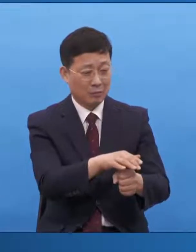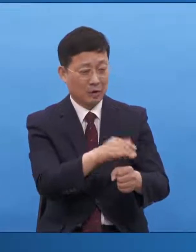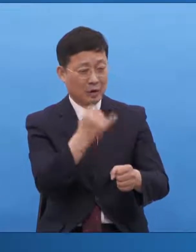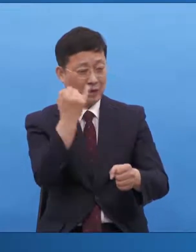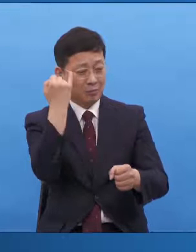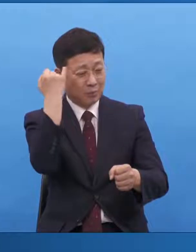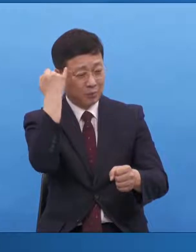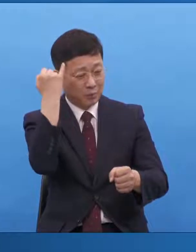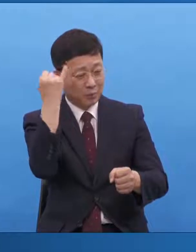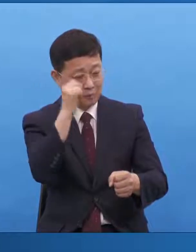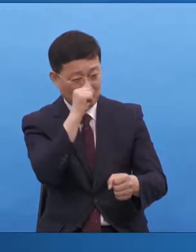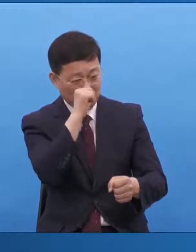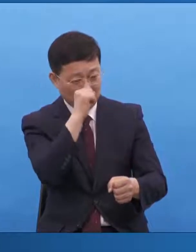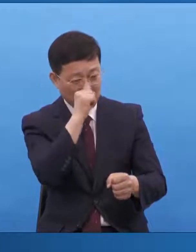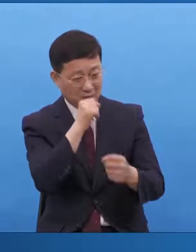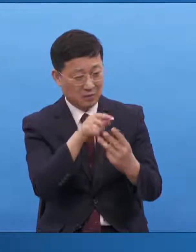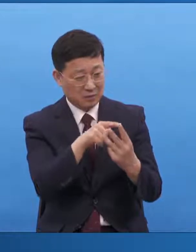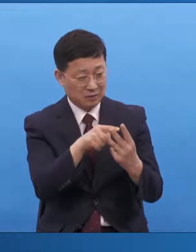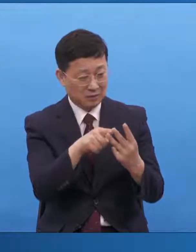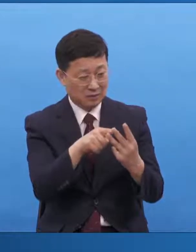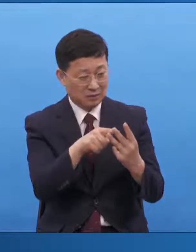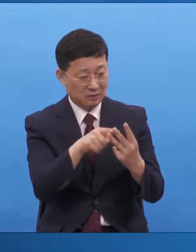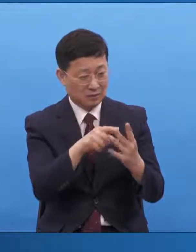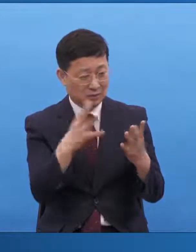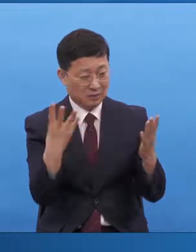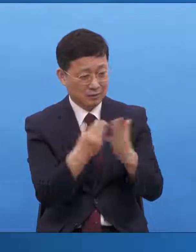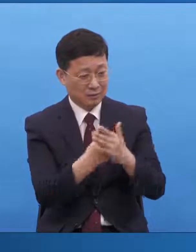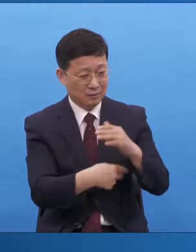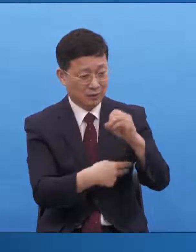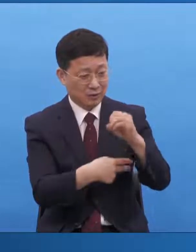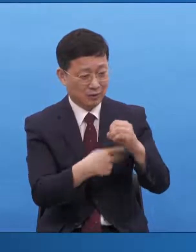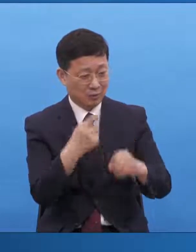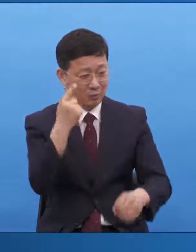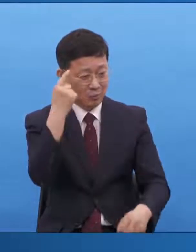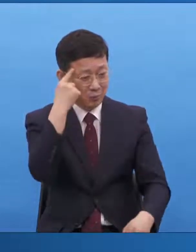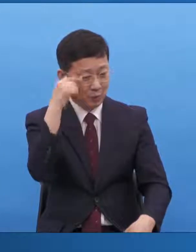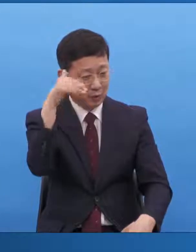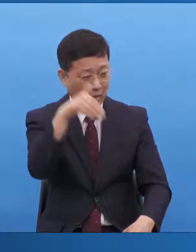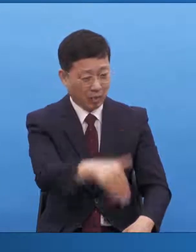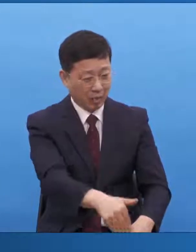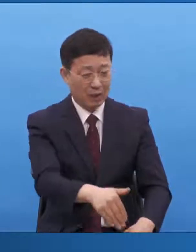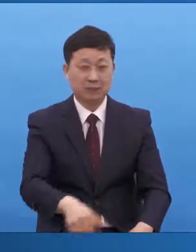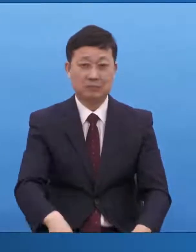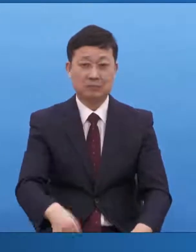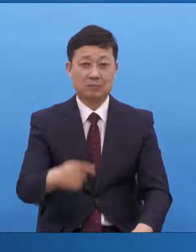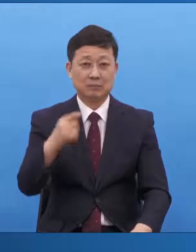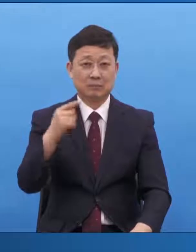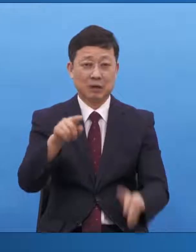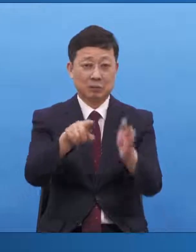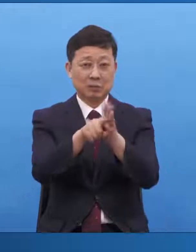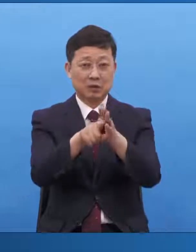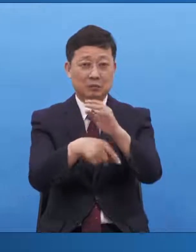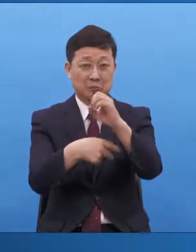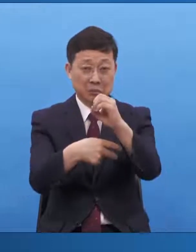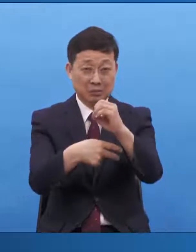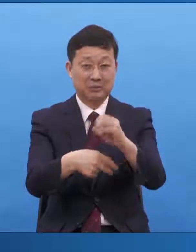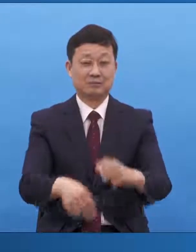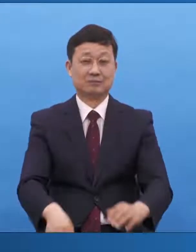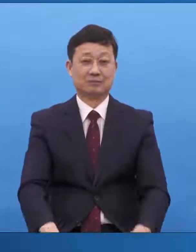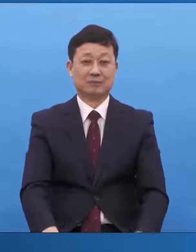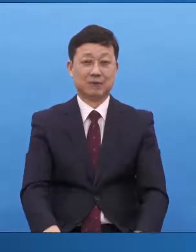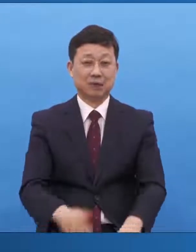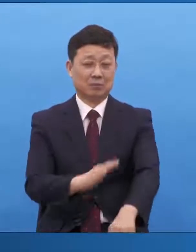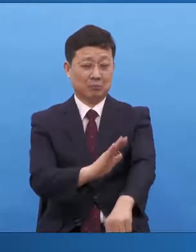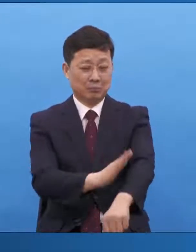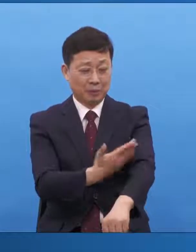You have to have at least one of the three. IQ 낮지. But you've got a low IQ. 머리 나쁜 믿음 없지. And you lack faith.